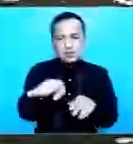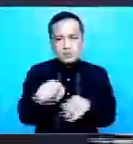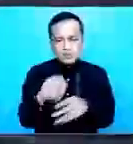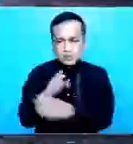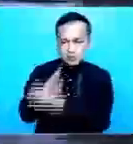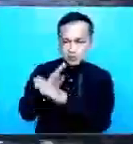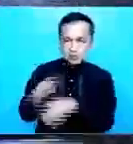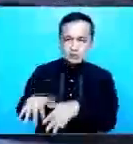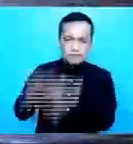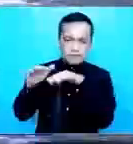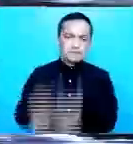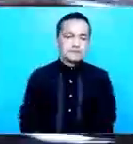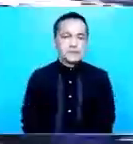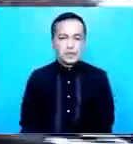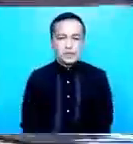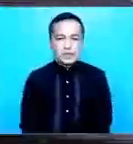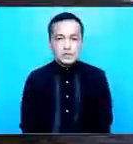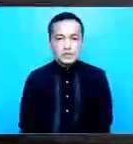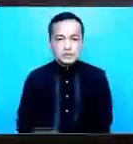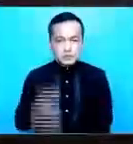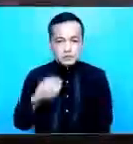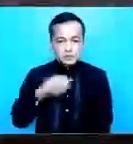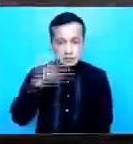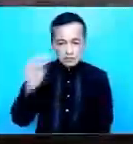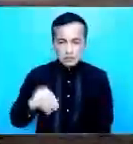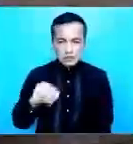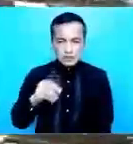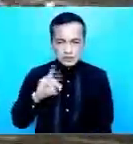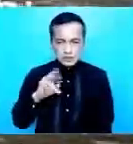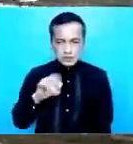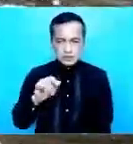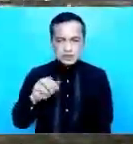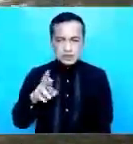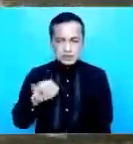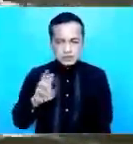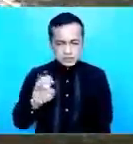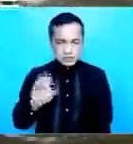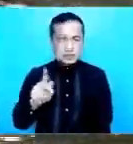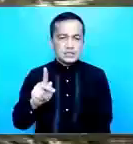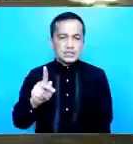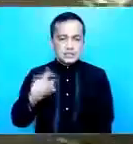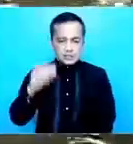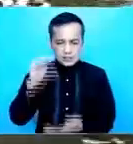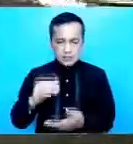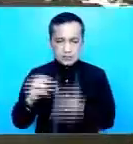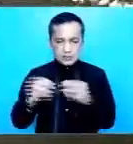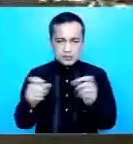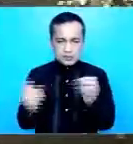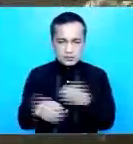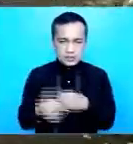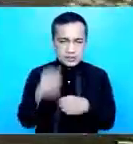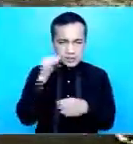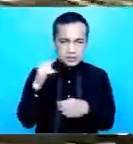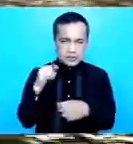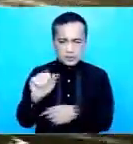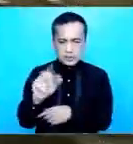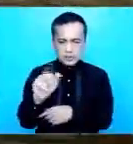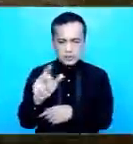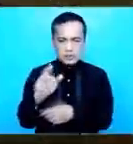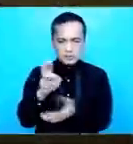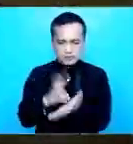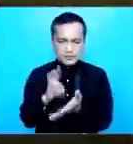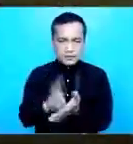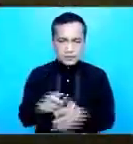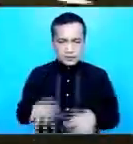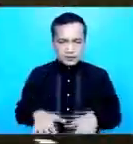baha. Ayon sa Manila Disaster Risk Reduction and Management Office, mula kagabi pa lang ay aabot sa 13 lugar sa lungsod ang nalubog